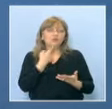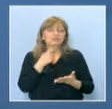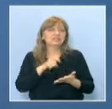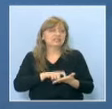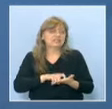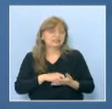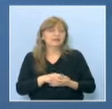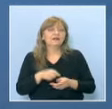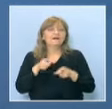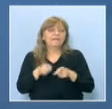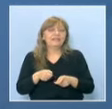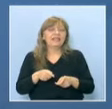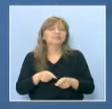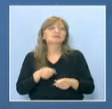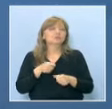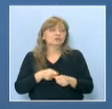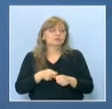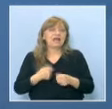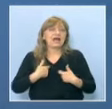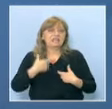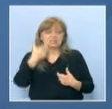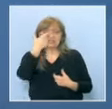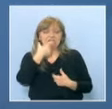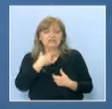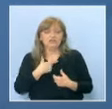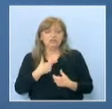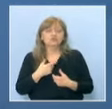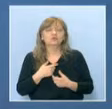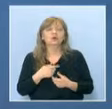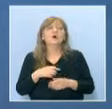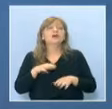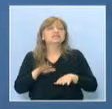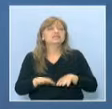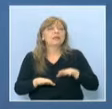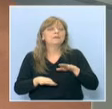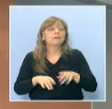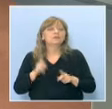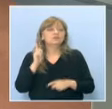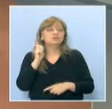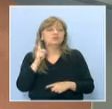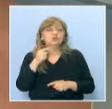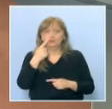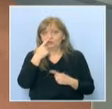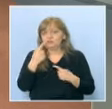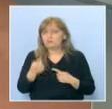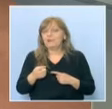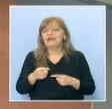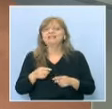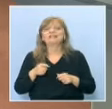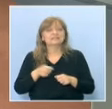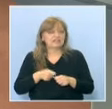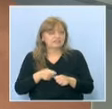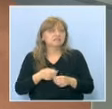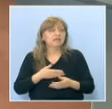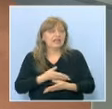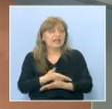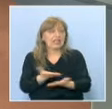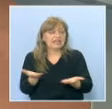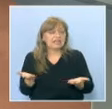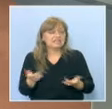Сега, нейното реализиране, аз лично с темповете, с които в момента се реализират